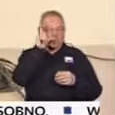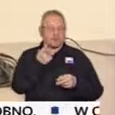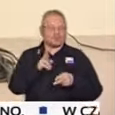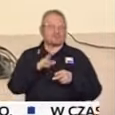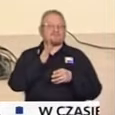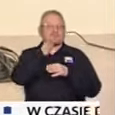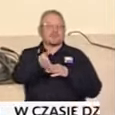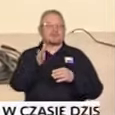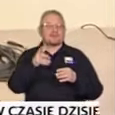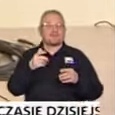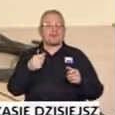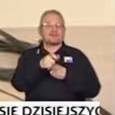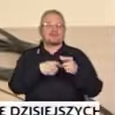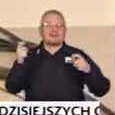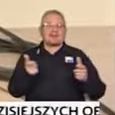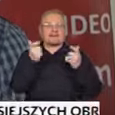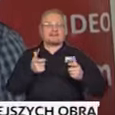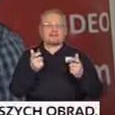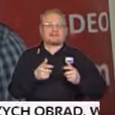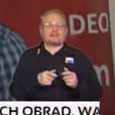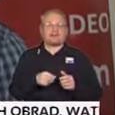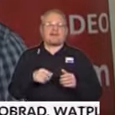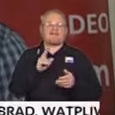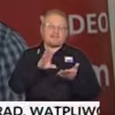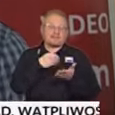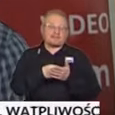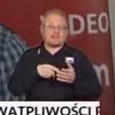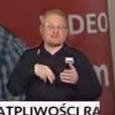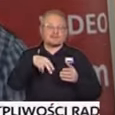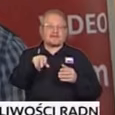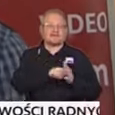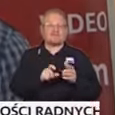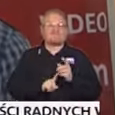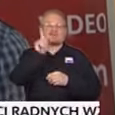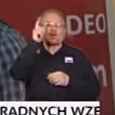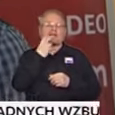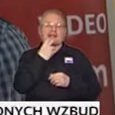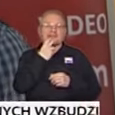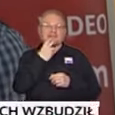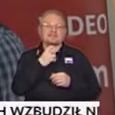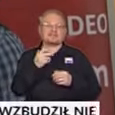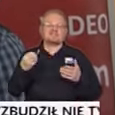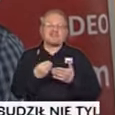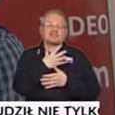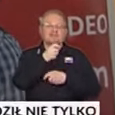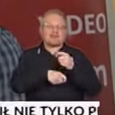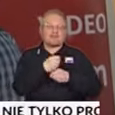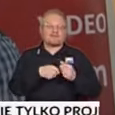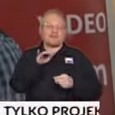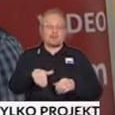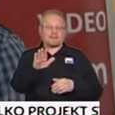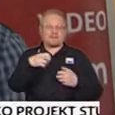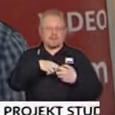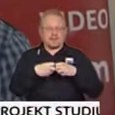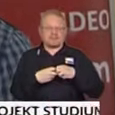się niebezpiecznymi pracami. Na przykład, nie wiem, dostanie się do jakichś wysokich napięć ze skrzynką, gdzie po prostu świeży pracownik może mieć